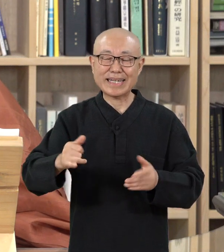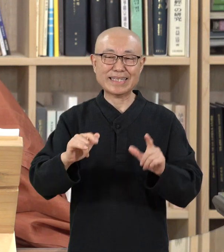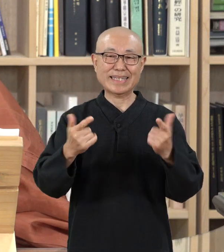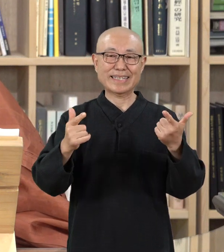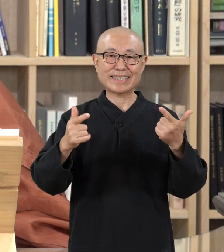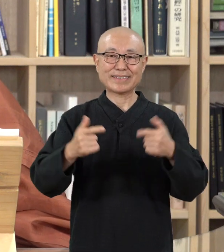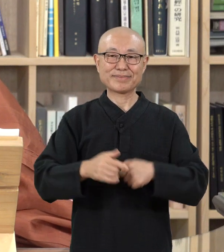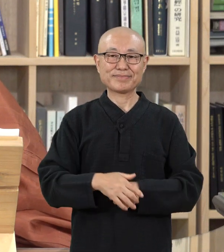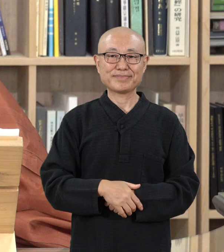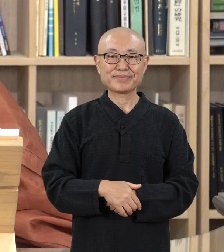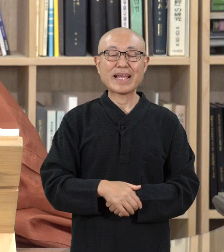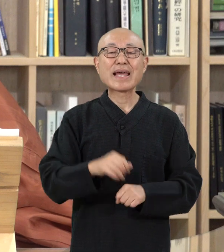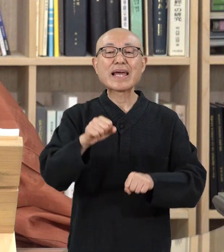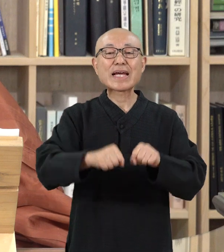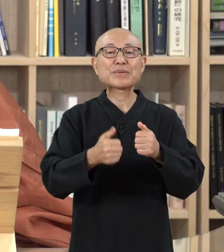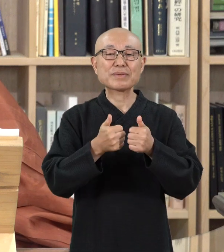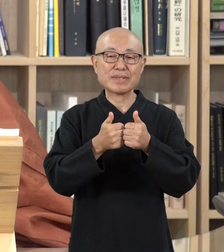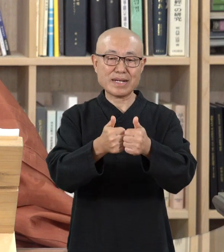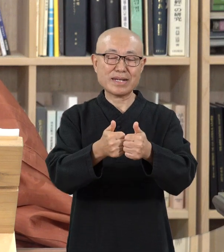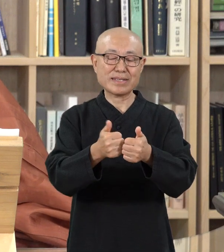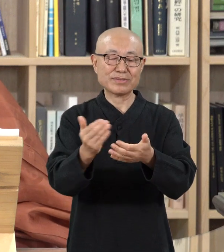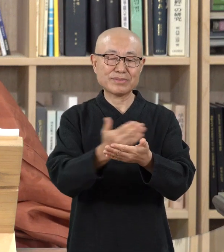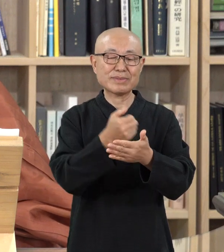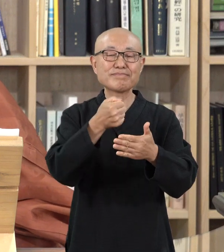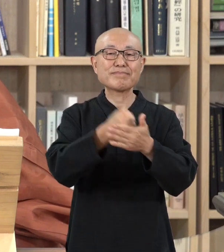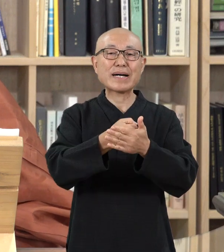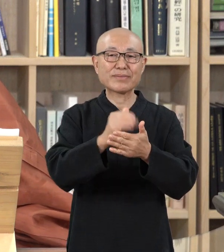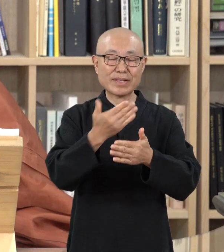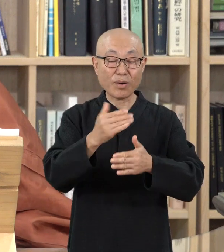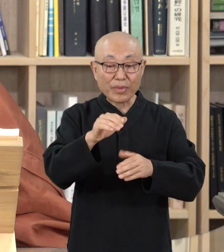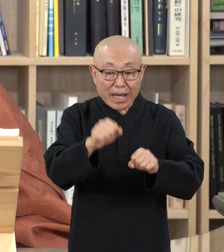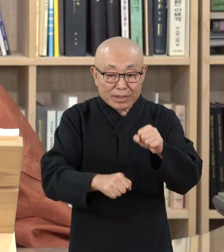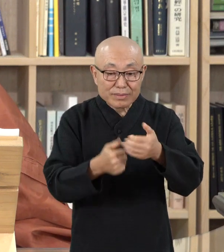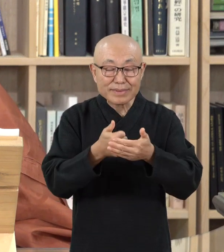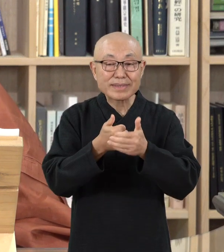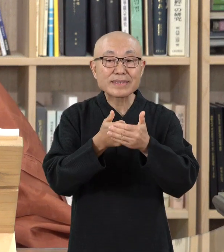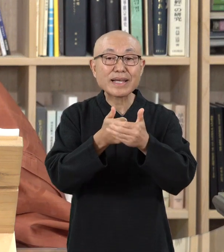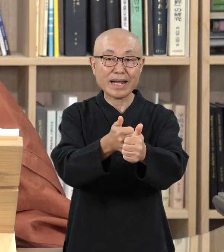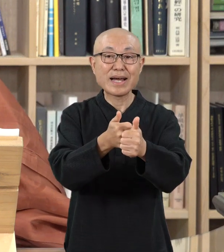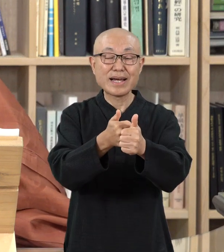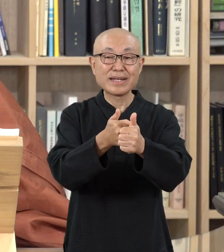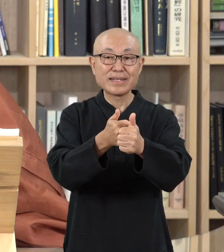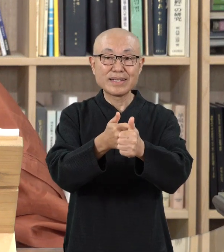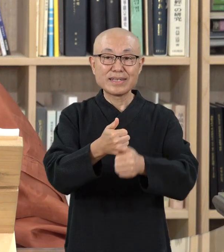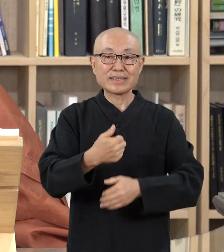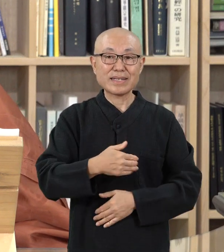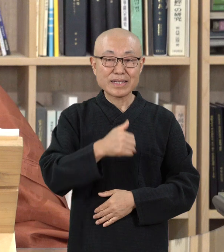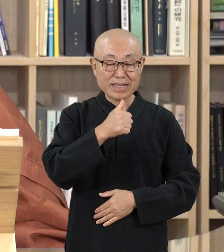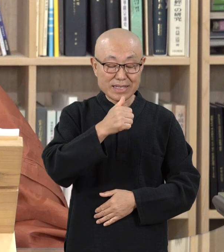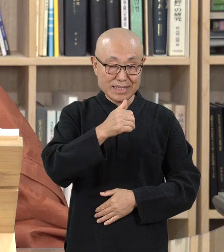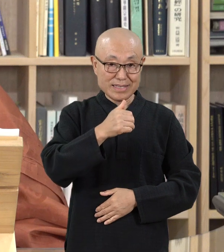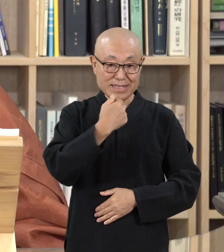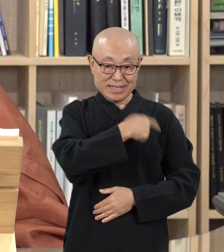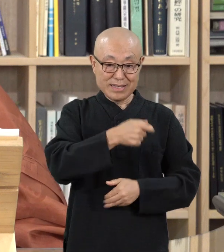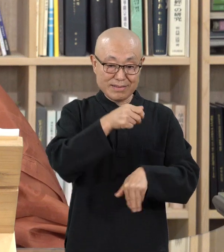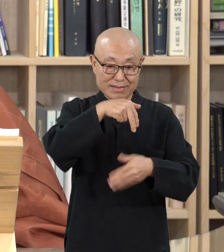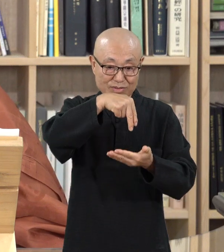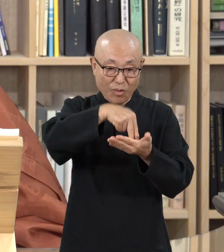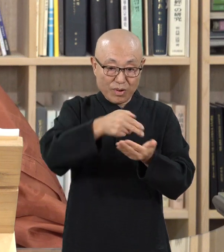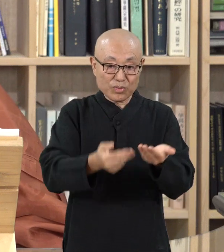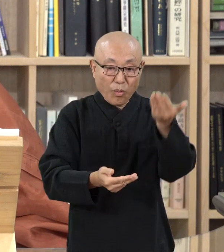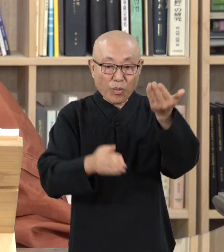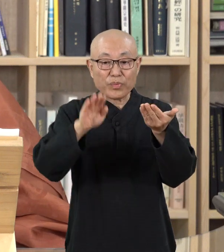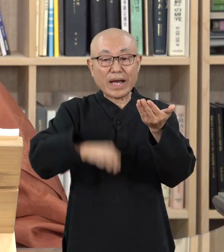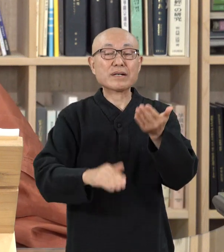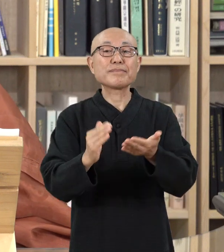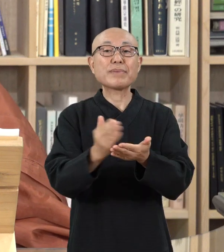그렇지 않다. 행위에 의해서, 어떠한 행위를 하느냐에 의해서 천박한 사람이 있다.